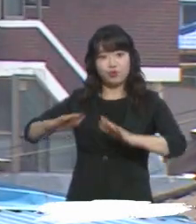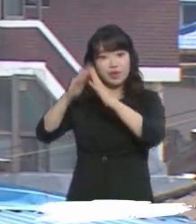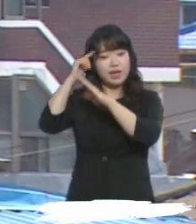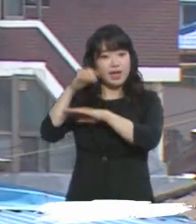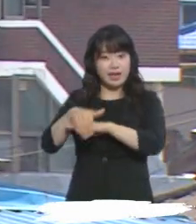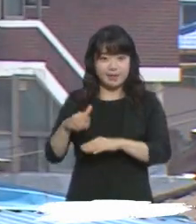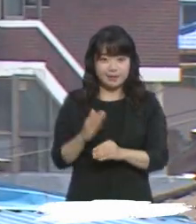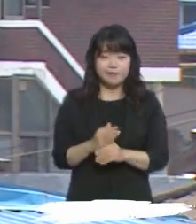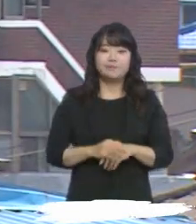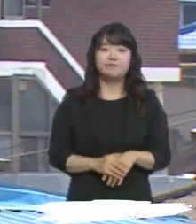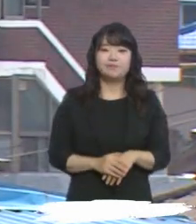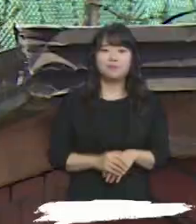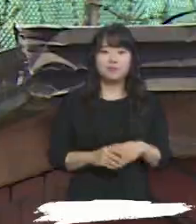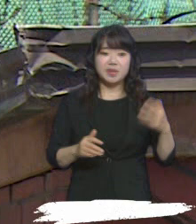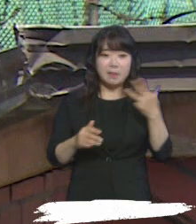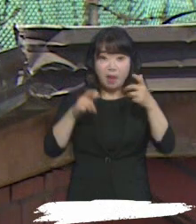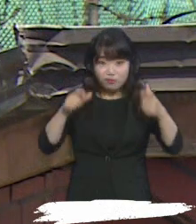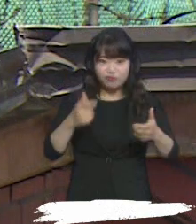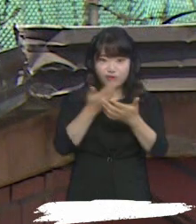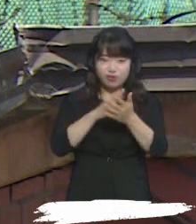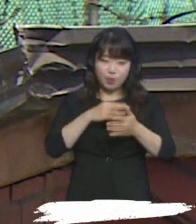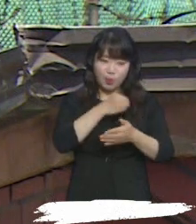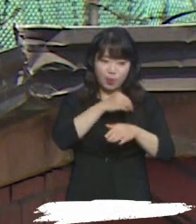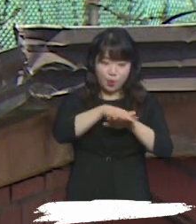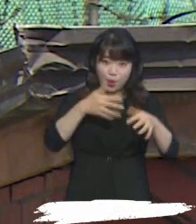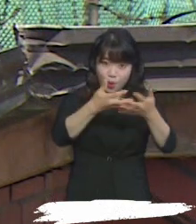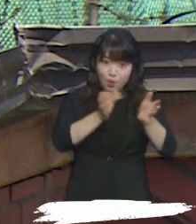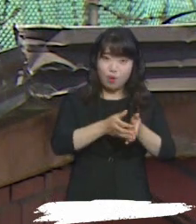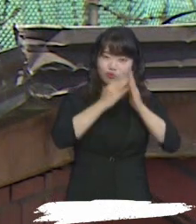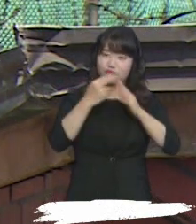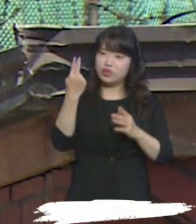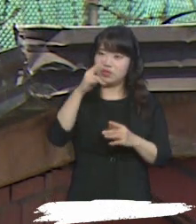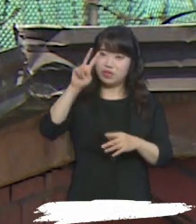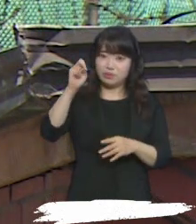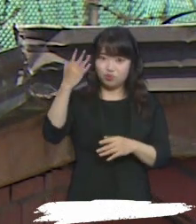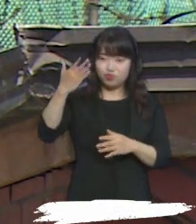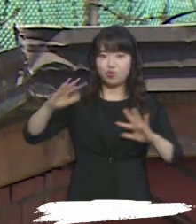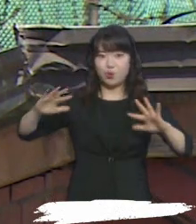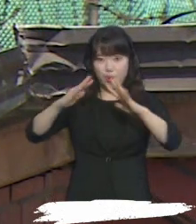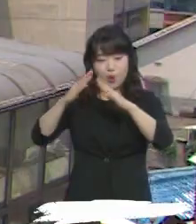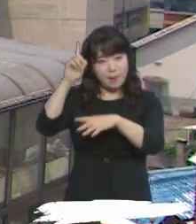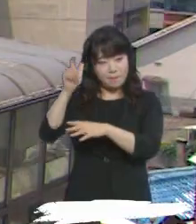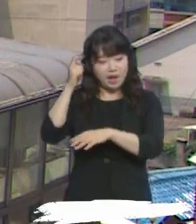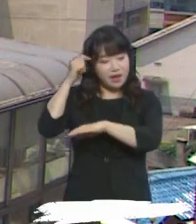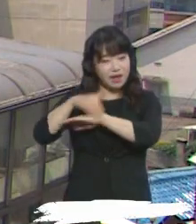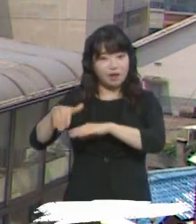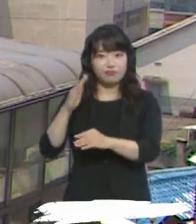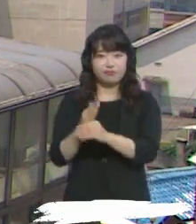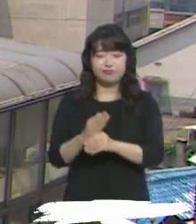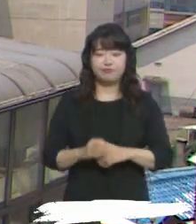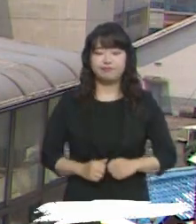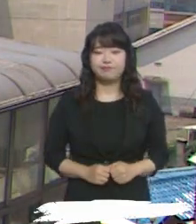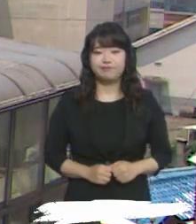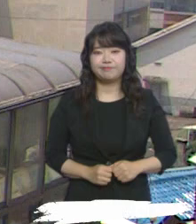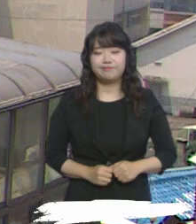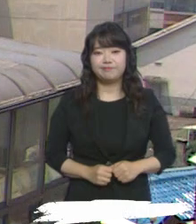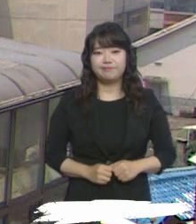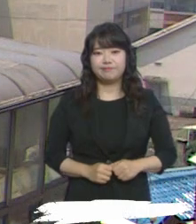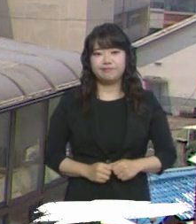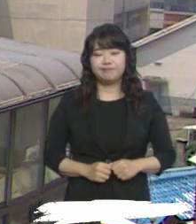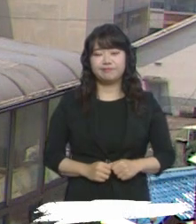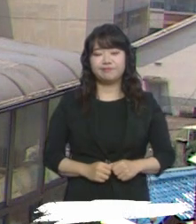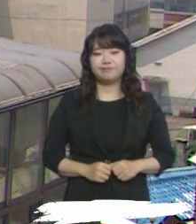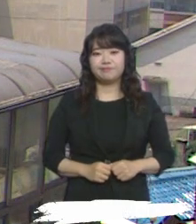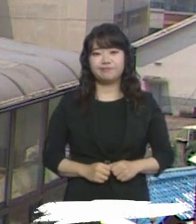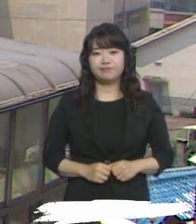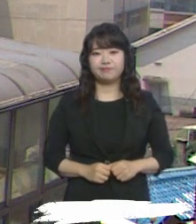조성됩니다. 신당 8구역 재개발 조합은 오는 2029년 준공을 목표로 하고 있습니다. BTV 뉴스